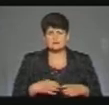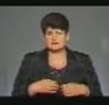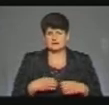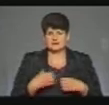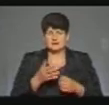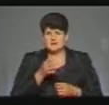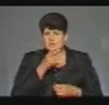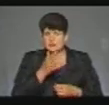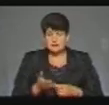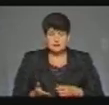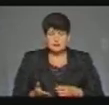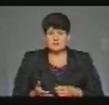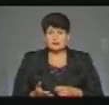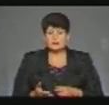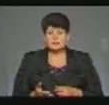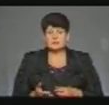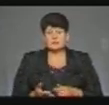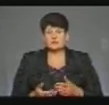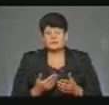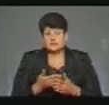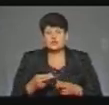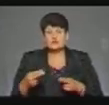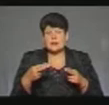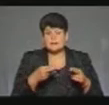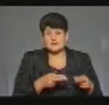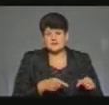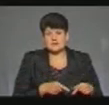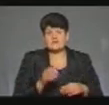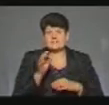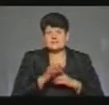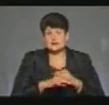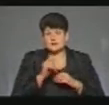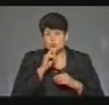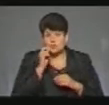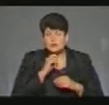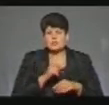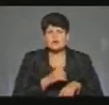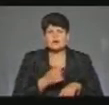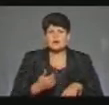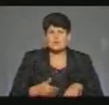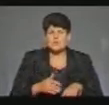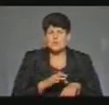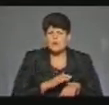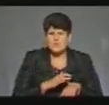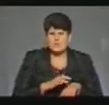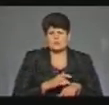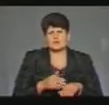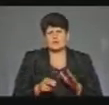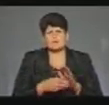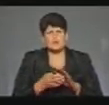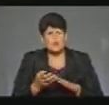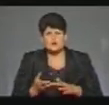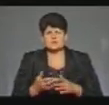і в художніх фільмах відображено. Ось. Тобто вони сюди верталися в Західну Україну голими, босими, шукали ще якесь житло і пробували